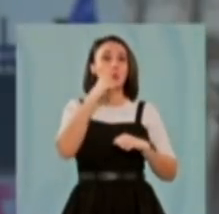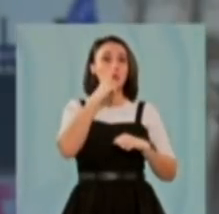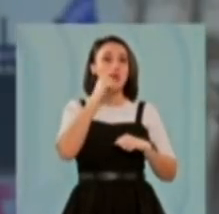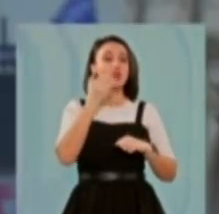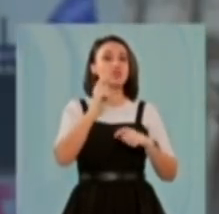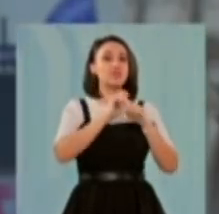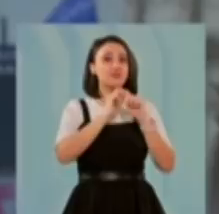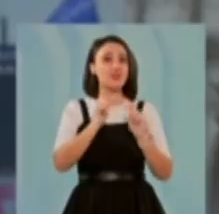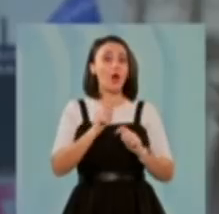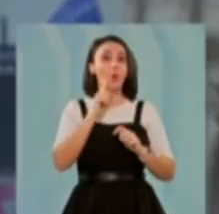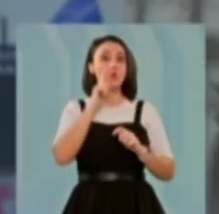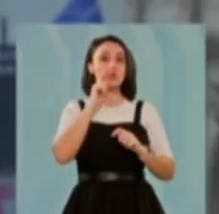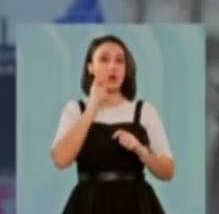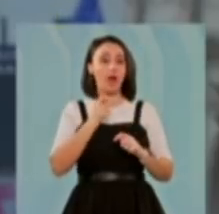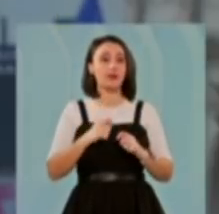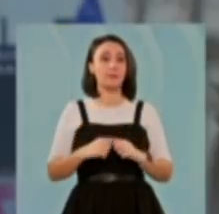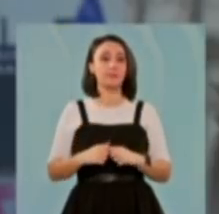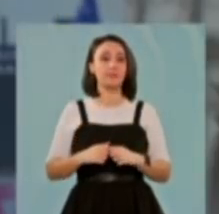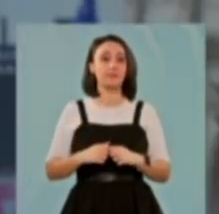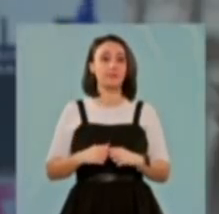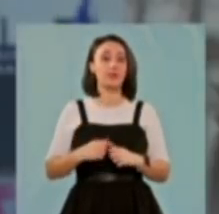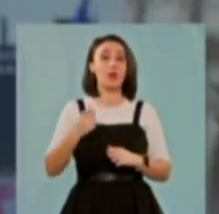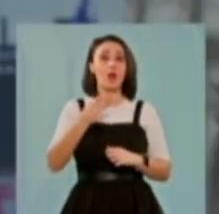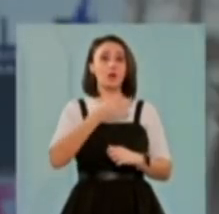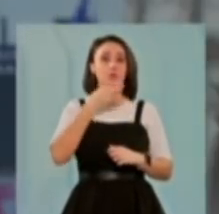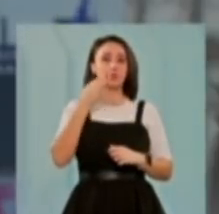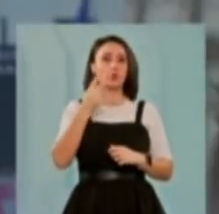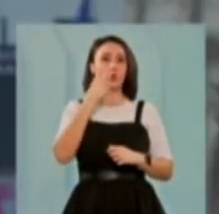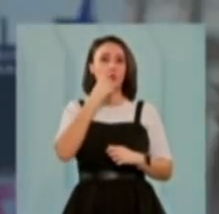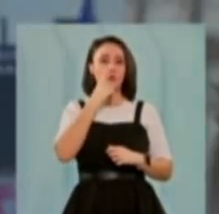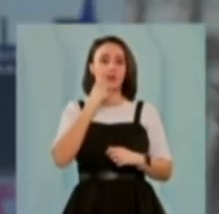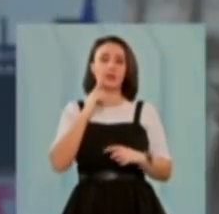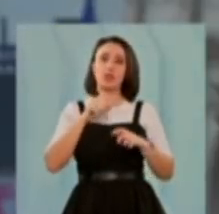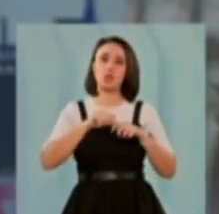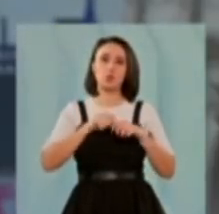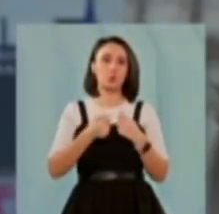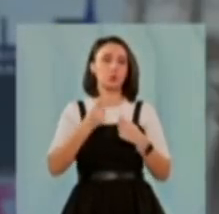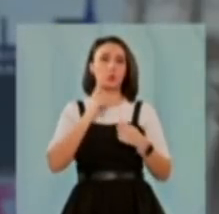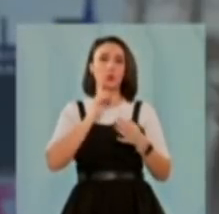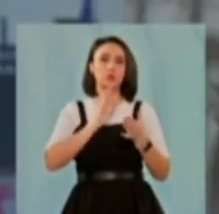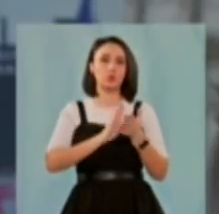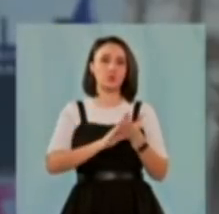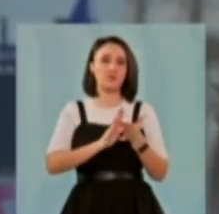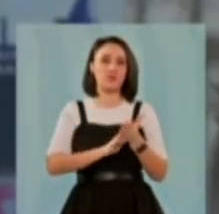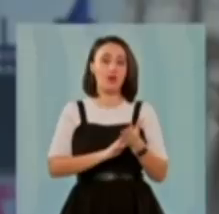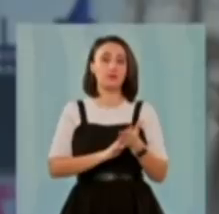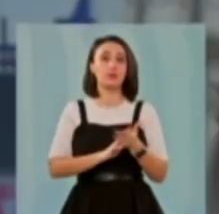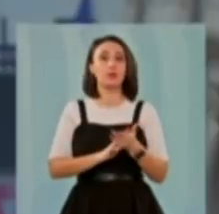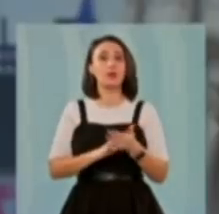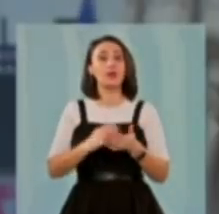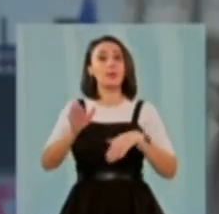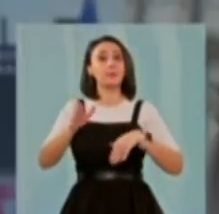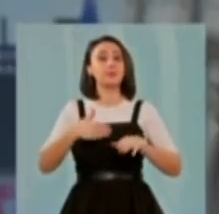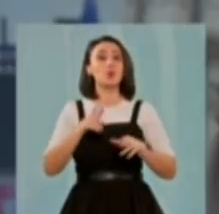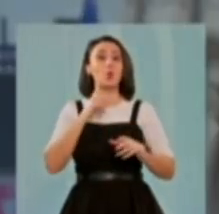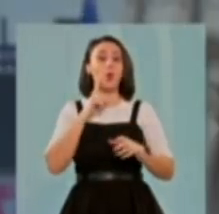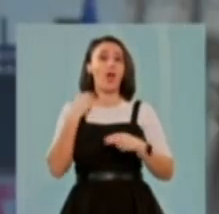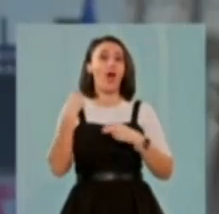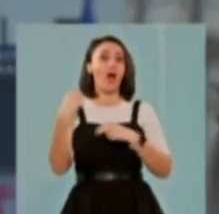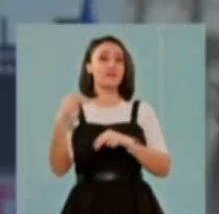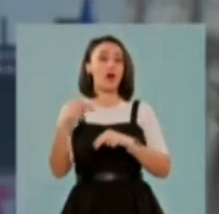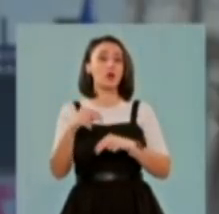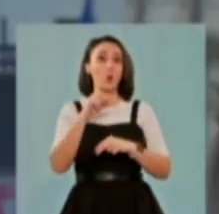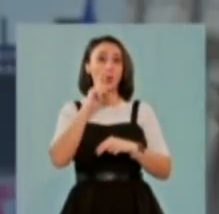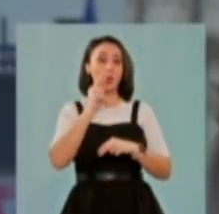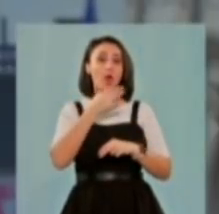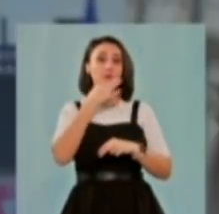occidentale în criza din Ucraina. Rusia a calificat această măsură drept destructivă și nejustificată. De cealaltă parte, Ministerul de Externe